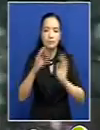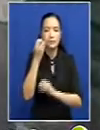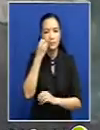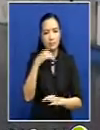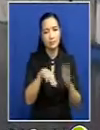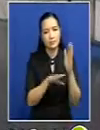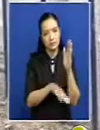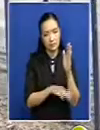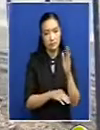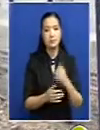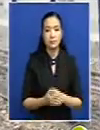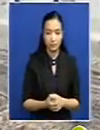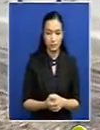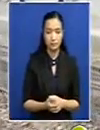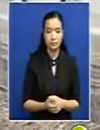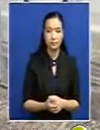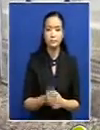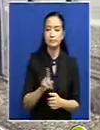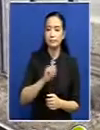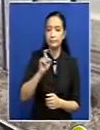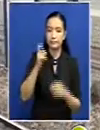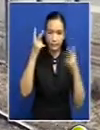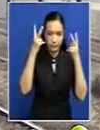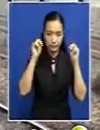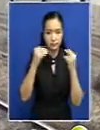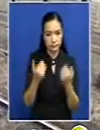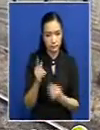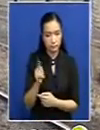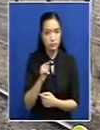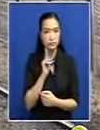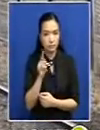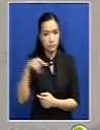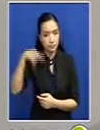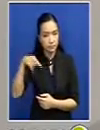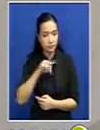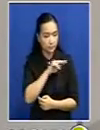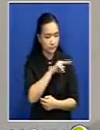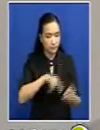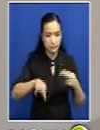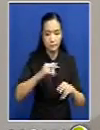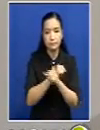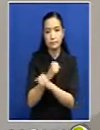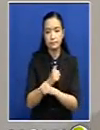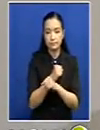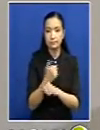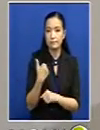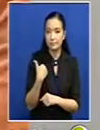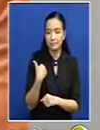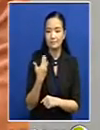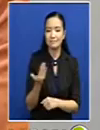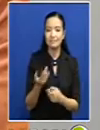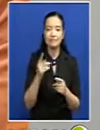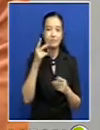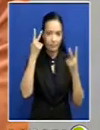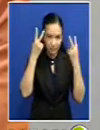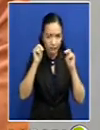ครับก็เลยต้องมีคำถามถึงนายกว่าเอ๊ะช่วงนี้ต้องกำชับอะไรพิเศษไหมในการดูแลความปลอดภัยครับเอาไปฟังคำตอ